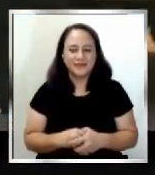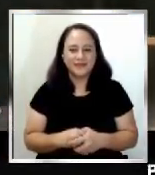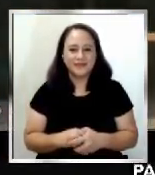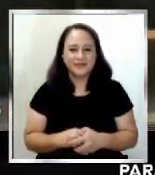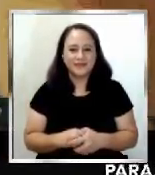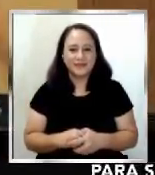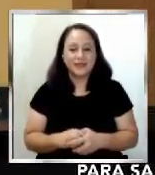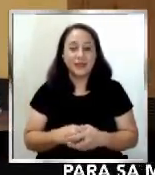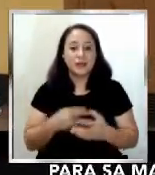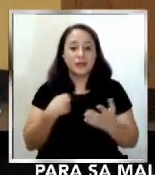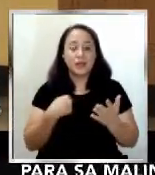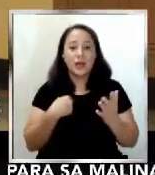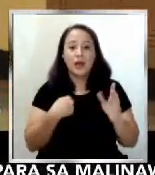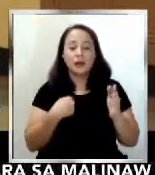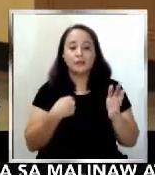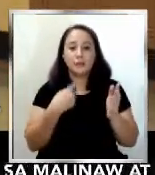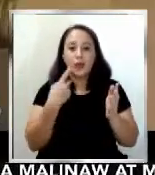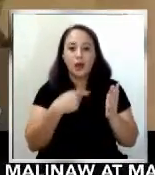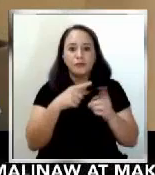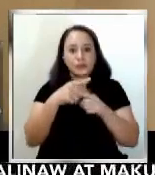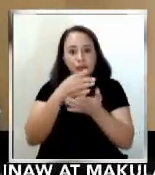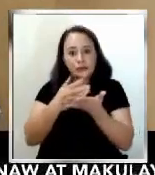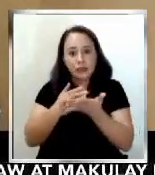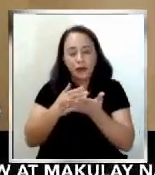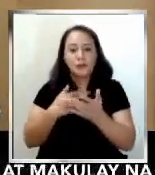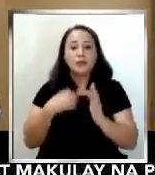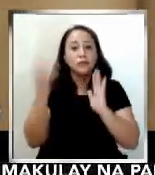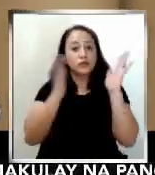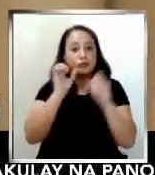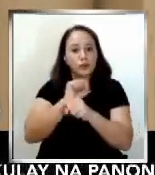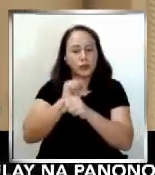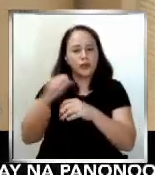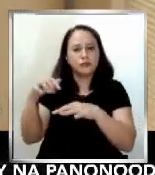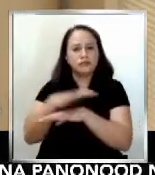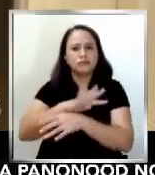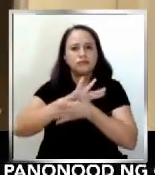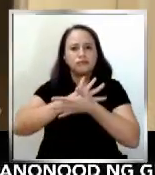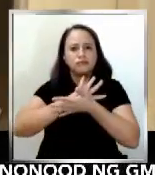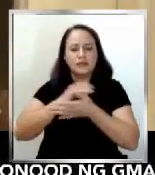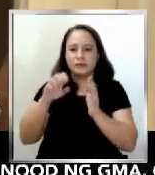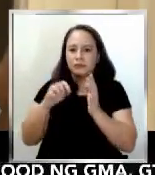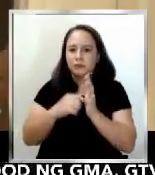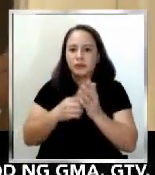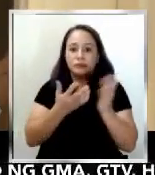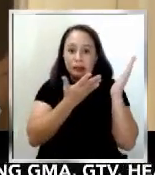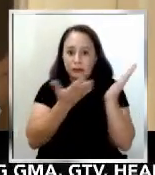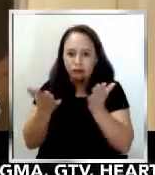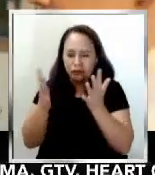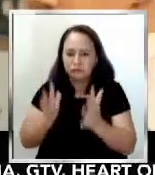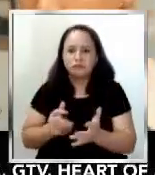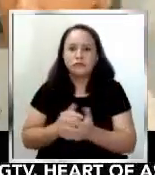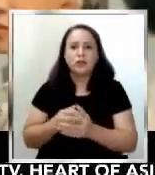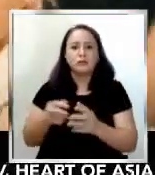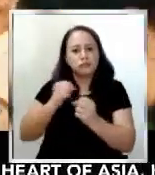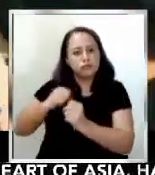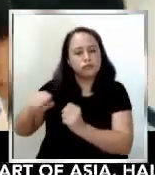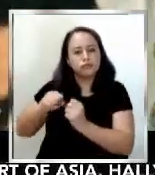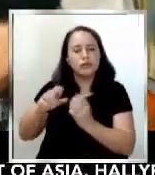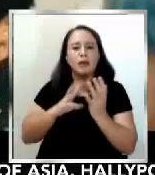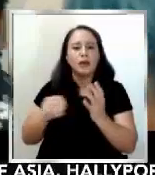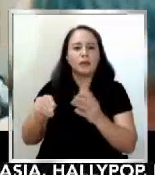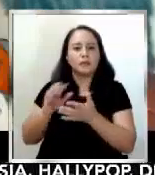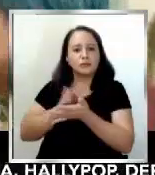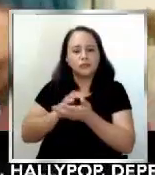Featured sa music video ang ilan sa mga frontliner na apektado ng pandemic gaya ng mga nagde-deliver, mga janitor at mga nagtatrabaho sa